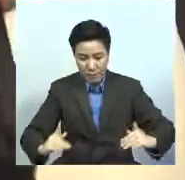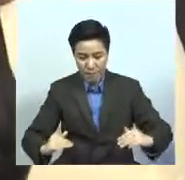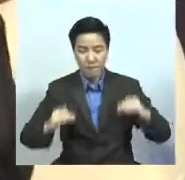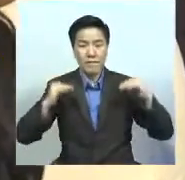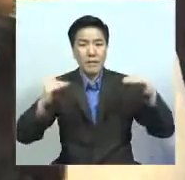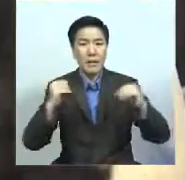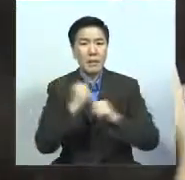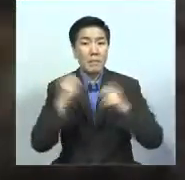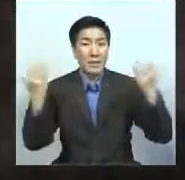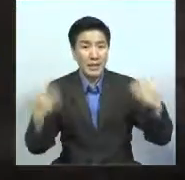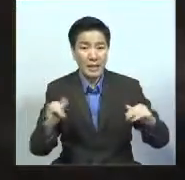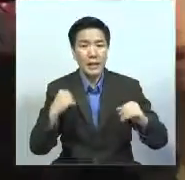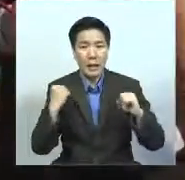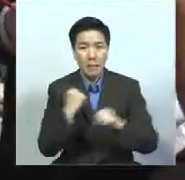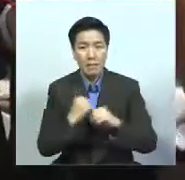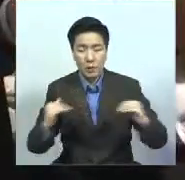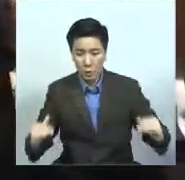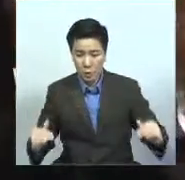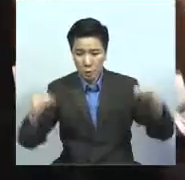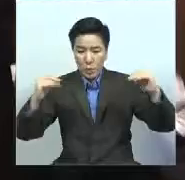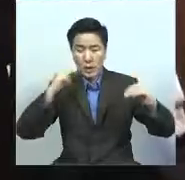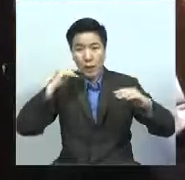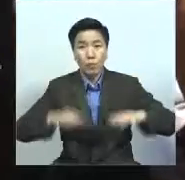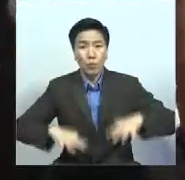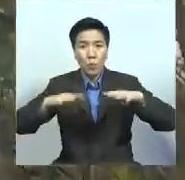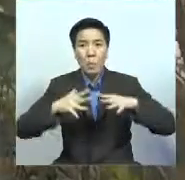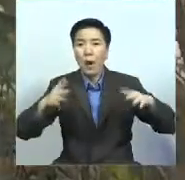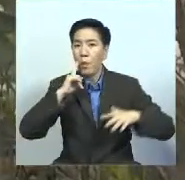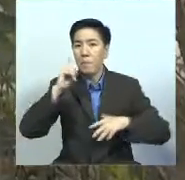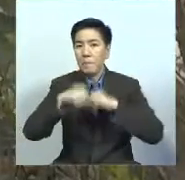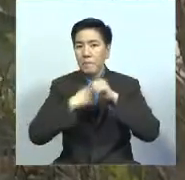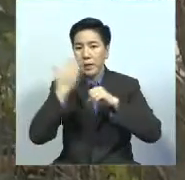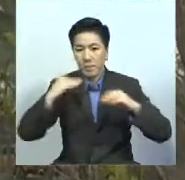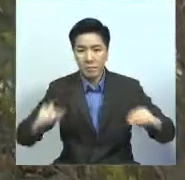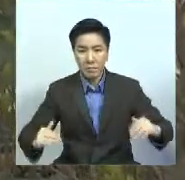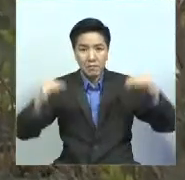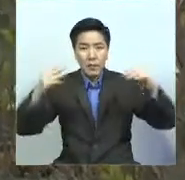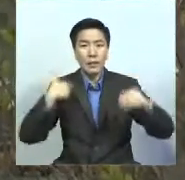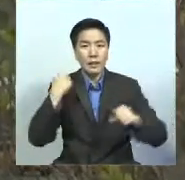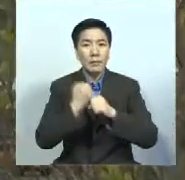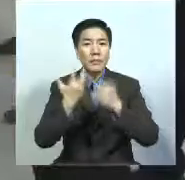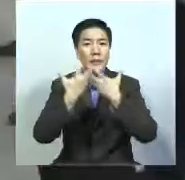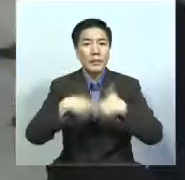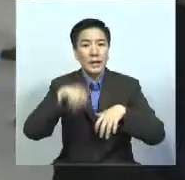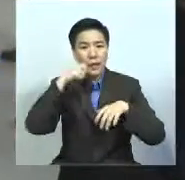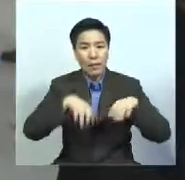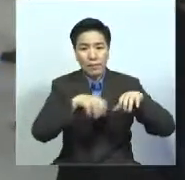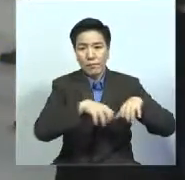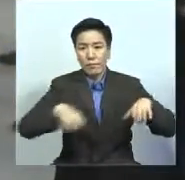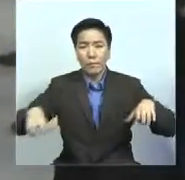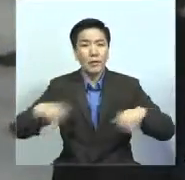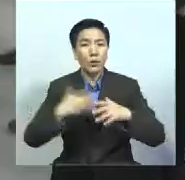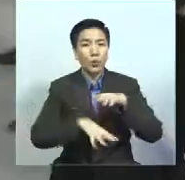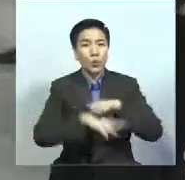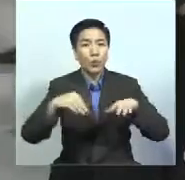ที่ยังก่อสร้างไม่เสร็จให้มีความสูงกว่าระดับน้ำท่วมเมื่อปีที่ผ่านมาจึงได้มีการติดตั้งเครื่องสูบน้ำโดยรอบสน